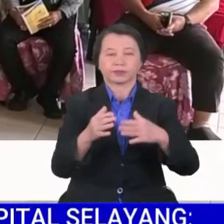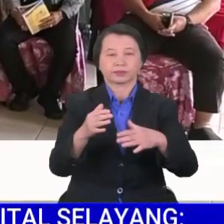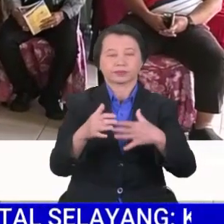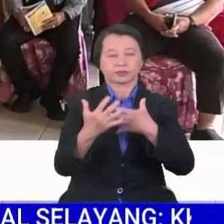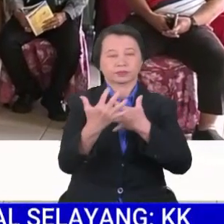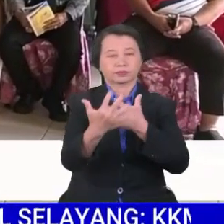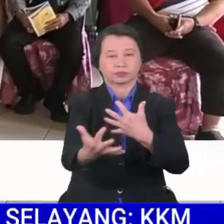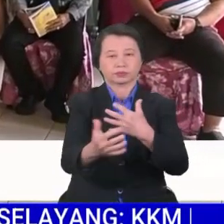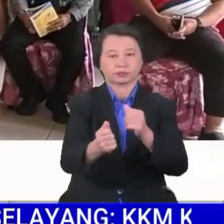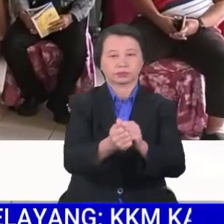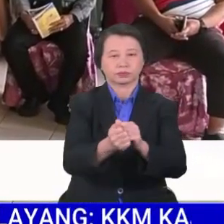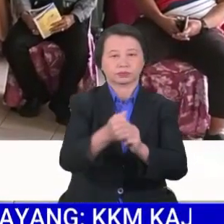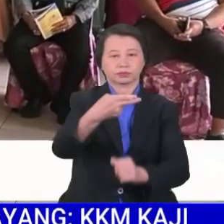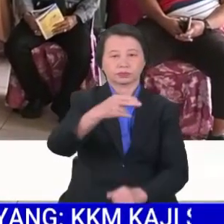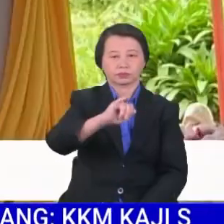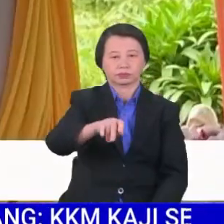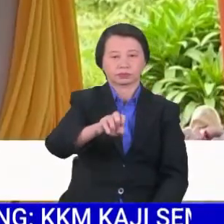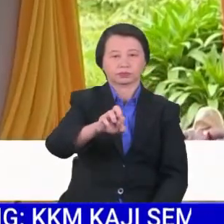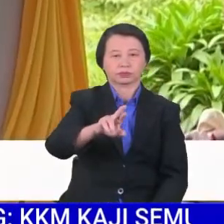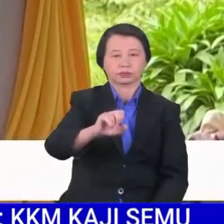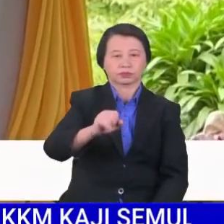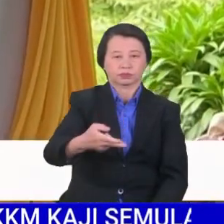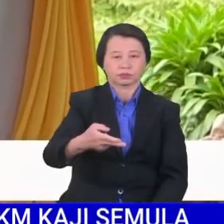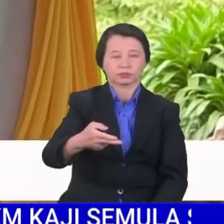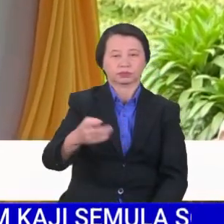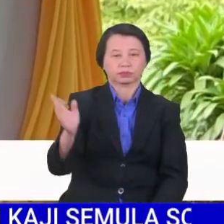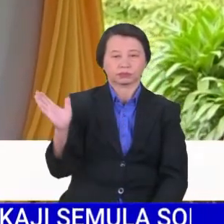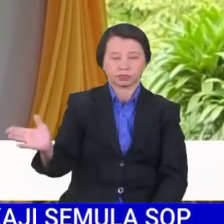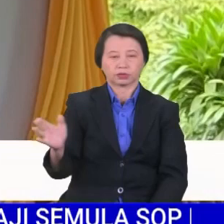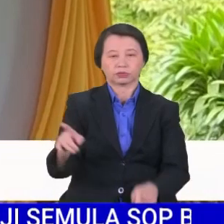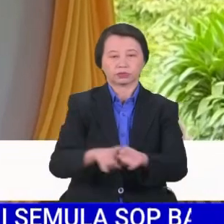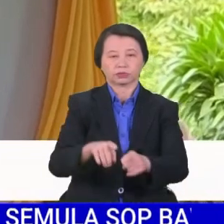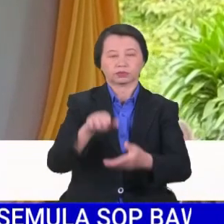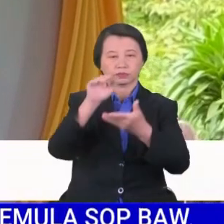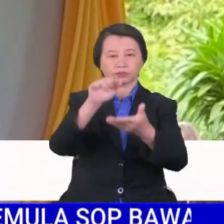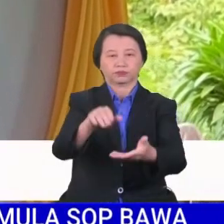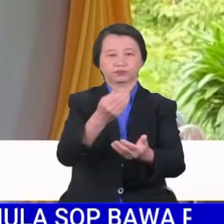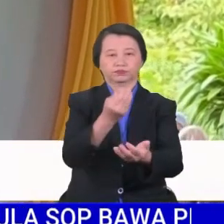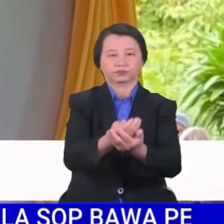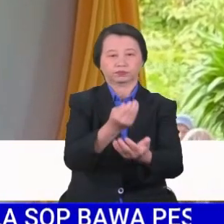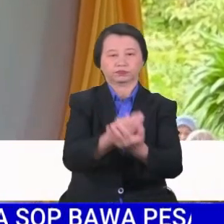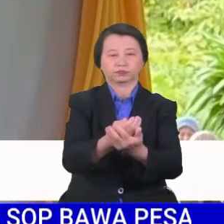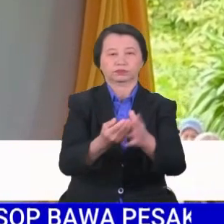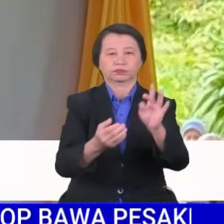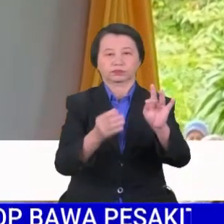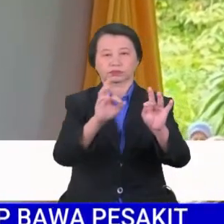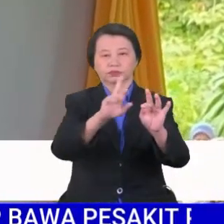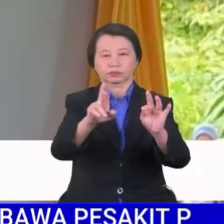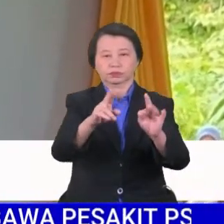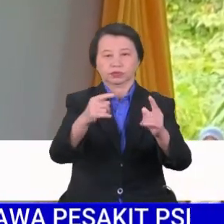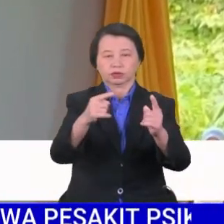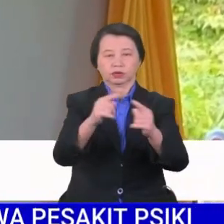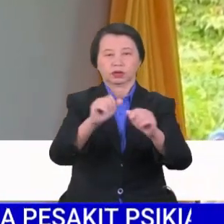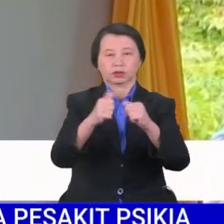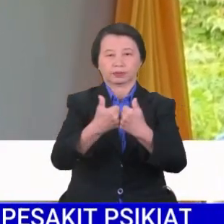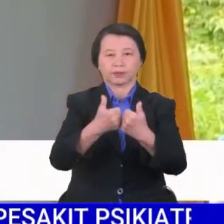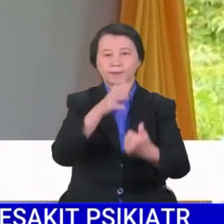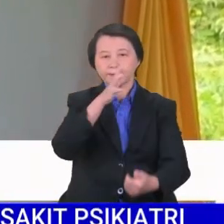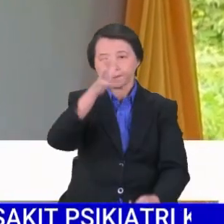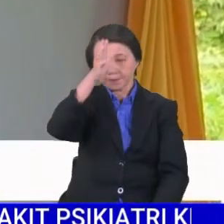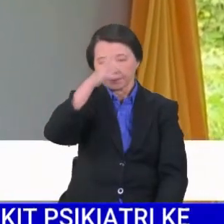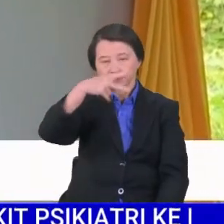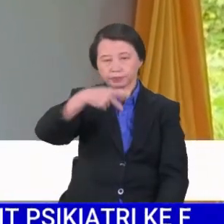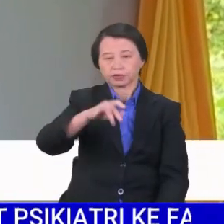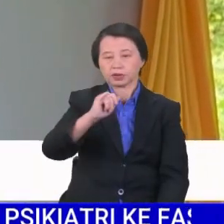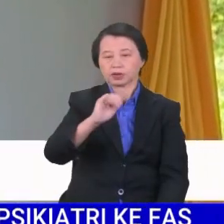sekolah kebangsaan hijrah Badung Daro pada majelis tersebut beliau turun menyampaikan sumbangan berjumlah 8000 Ringgit kepada persatuan ibu bapak